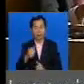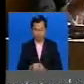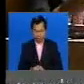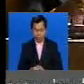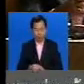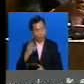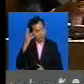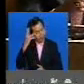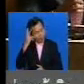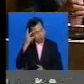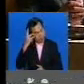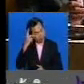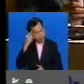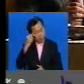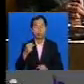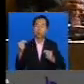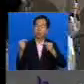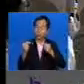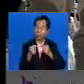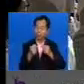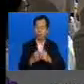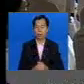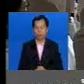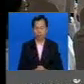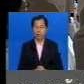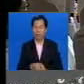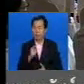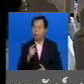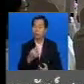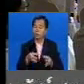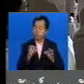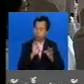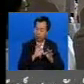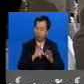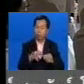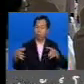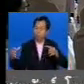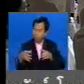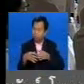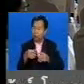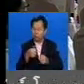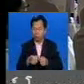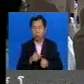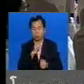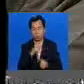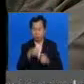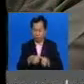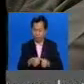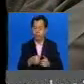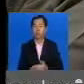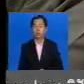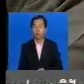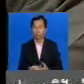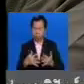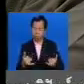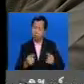รจำนงอดีตรองหัวหน้าพรรคชาติไทยยืนยันความจำเป็นในการมีอยู่ของพรรคการเมืองในระบอบประชาธิปไตยแต่กลับพบ